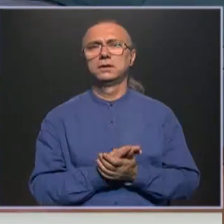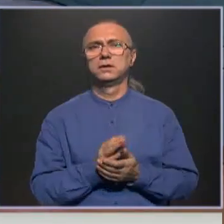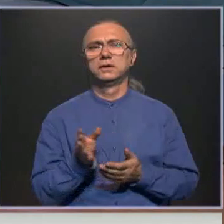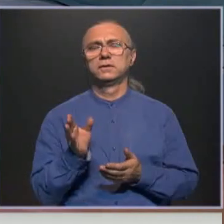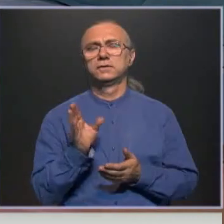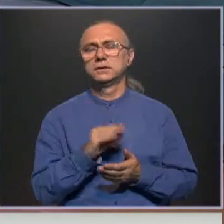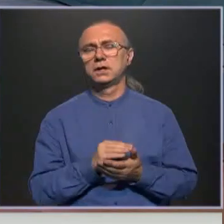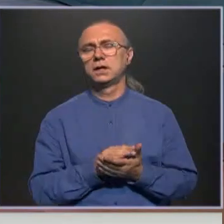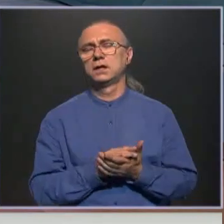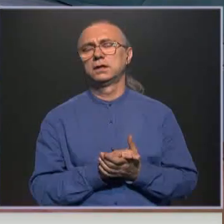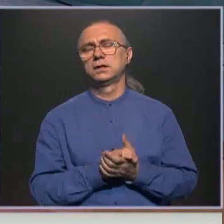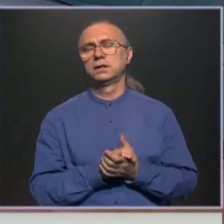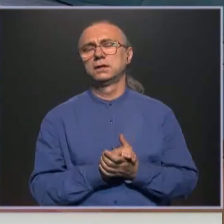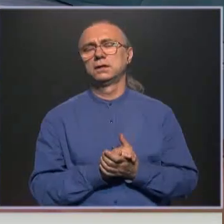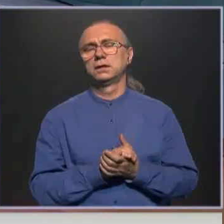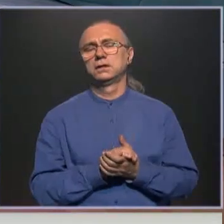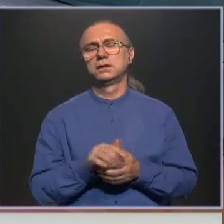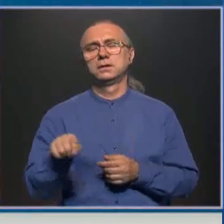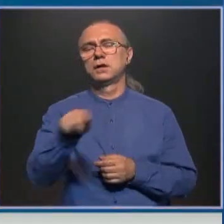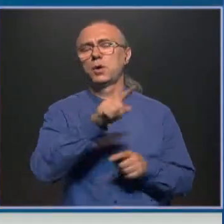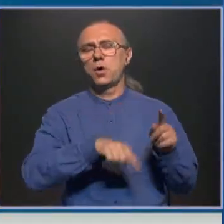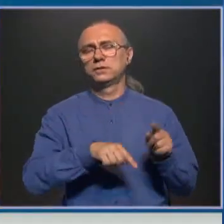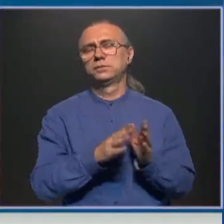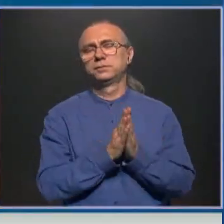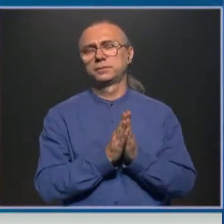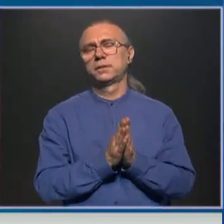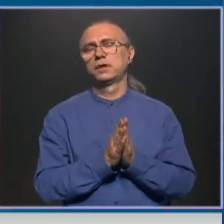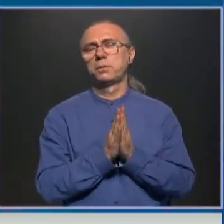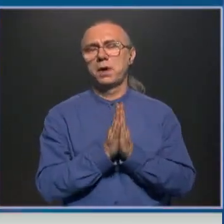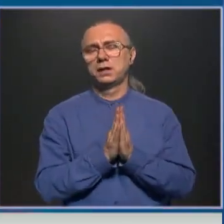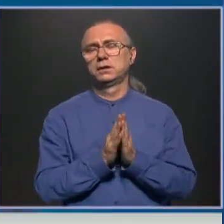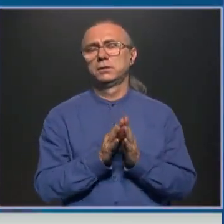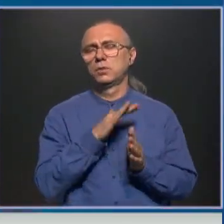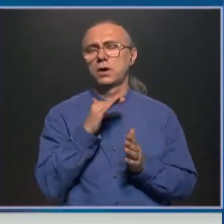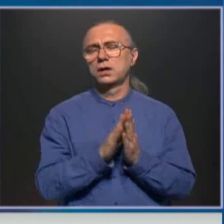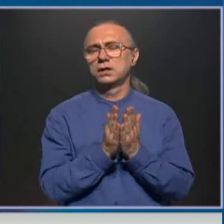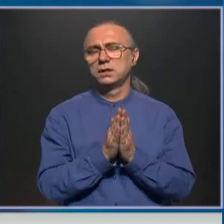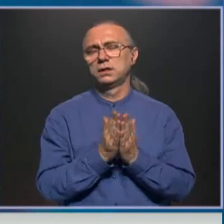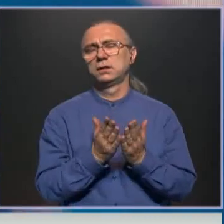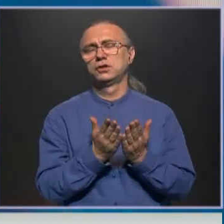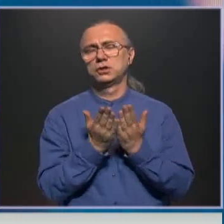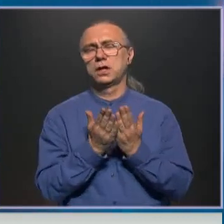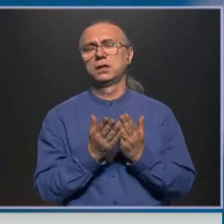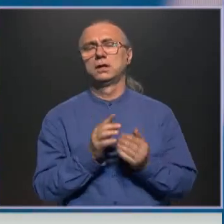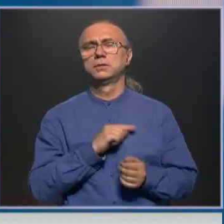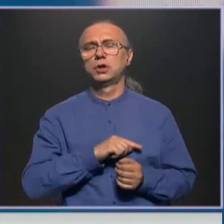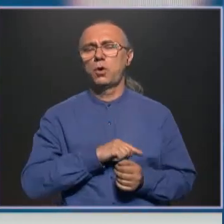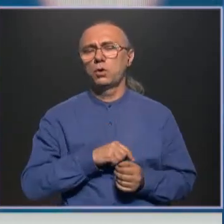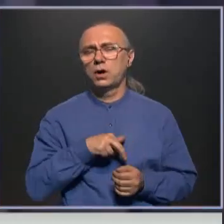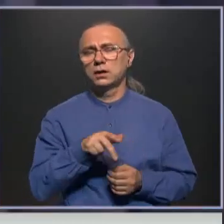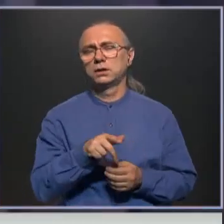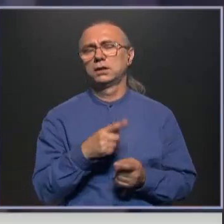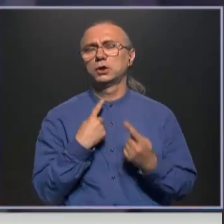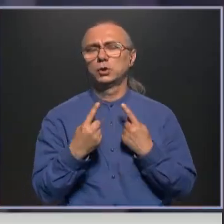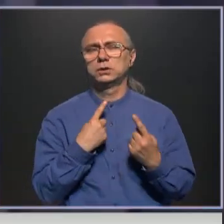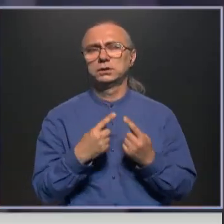знакомых и родственников прошу, чтобы молились за меня. Кучу книг перечитала, к психологам на консультации ходила,